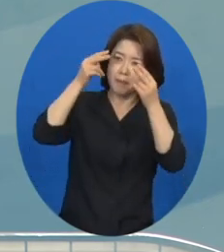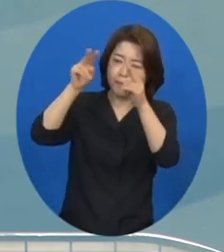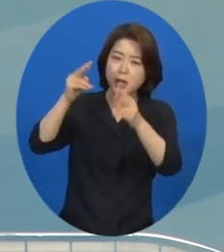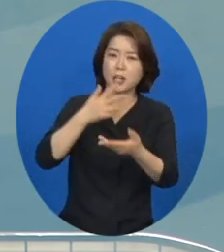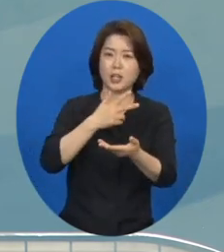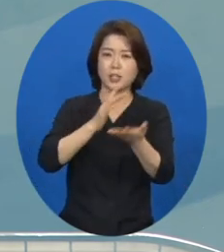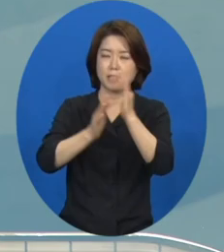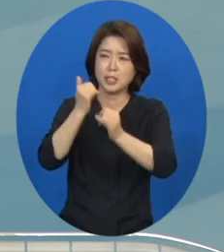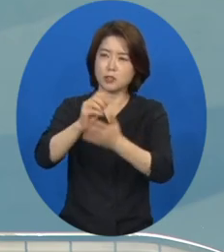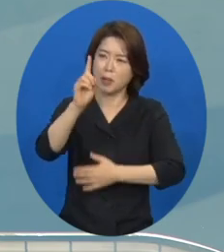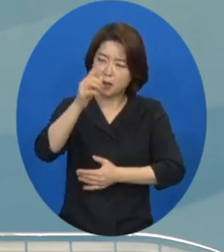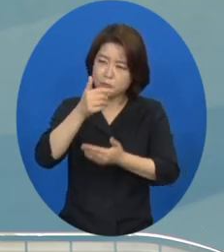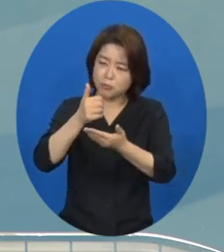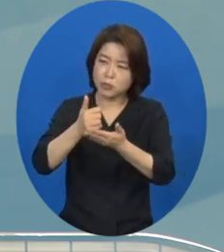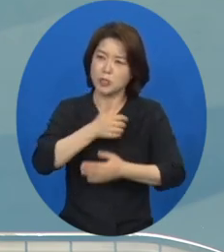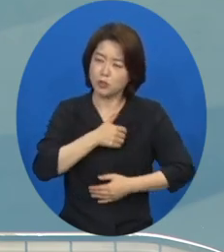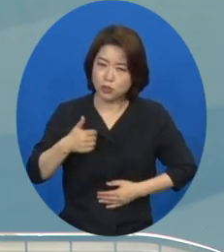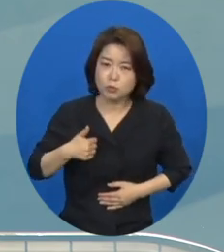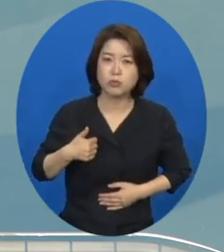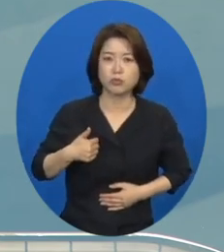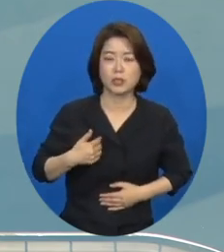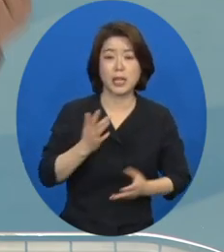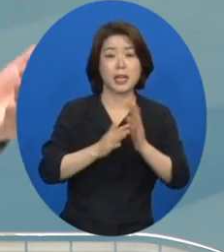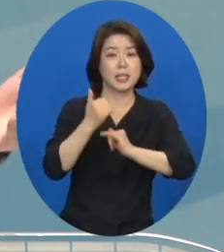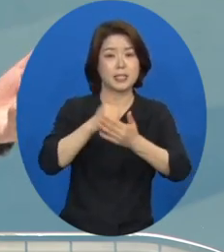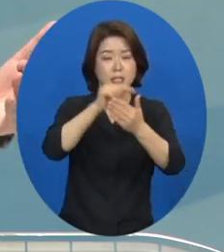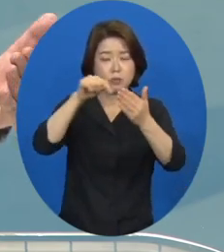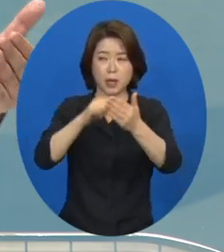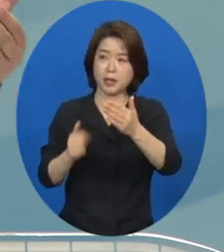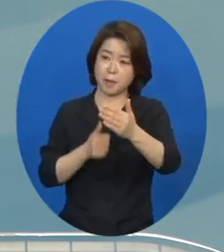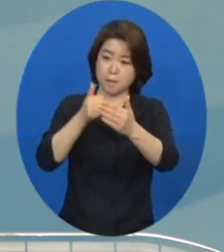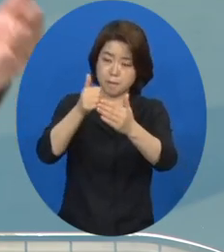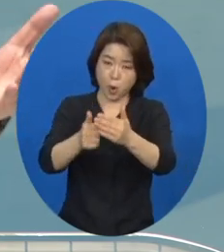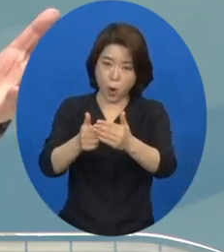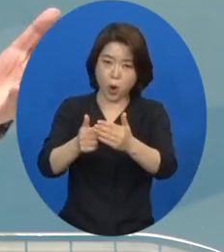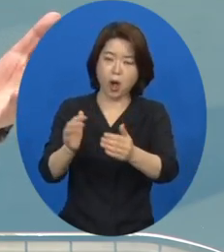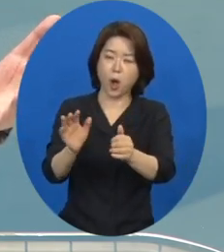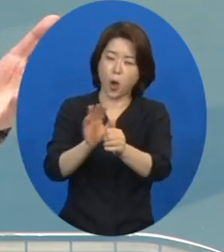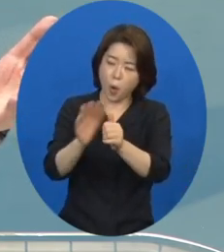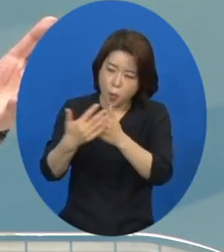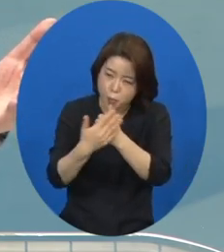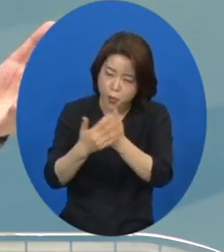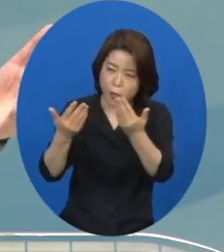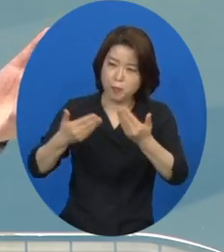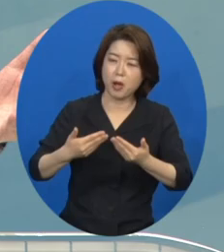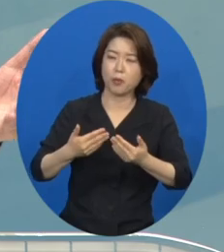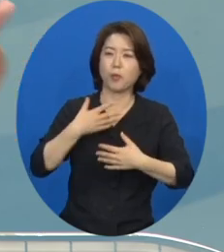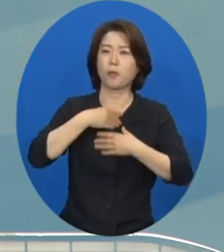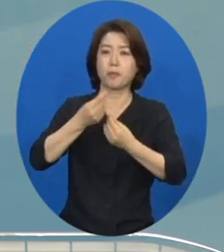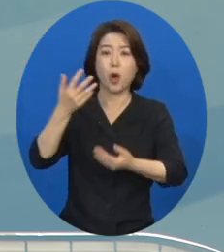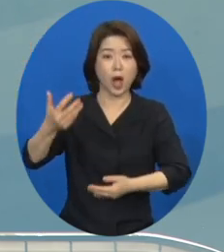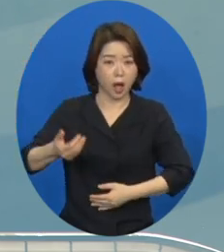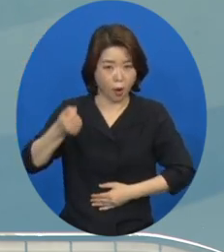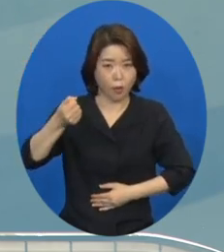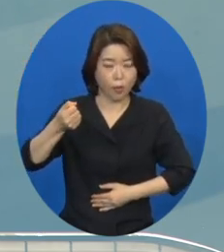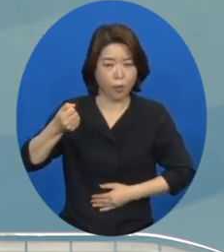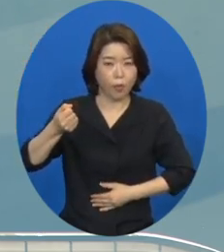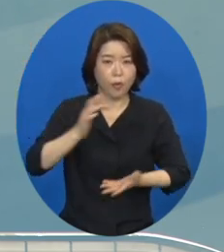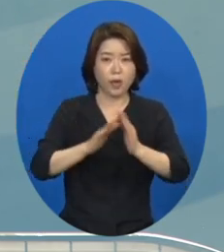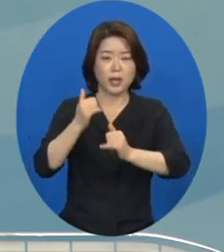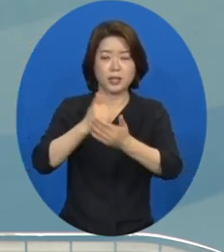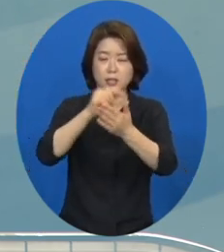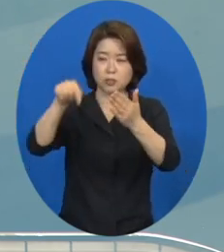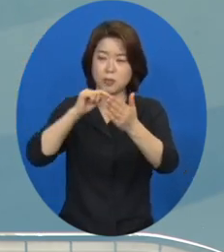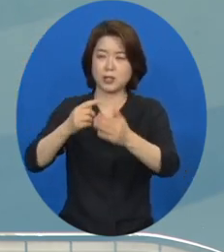예수님 한 분이면 충분하고 예수님 안에 거하면서 위로받고 평안을 얻고 예수님 안에서 내